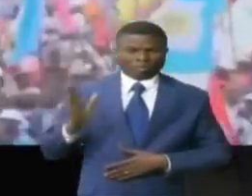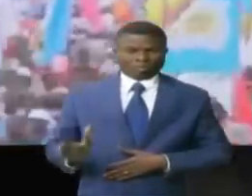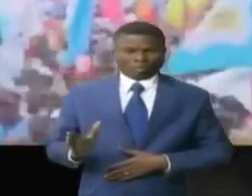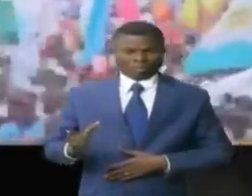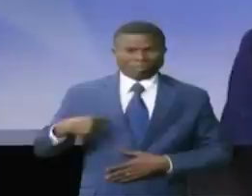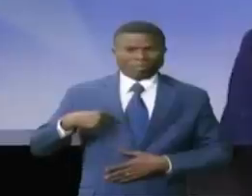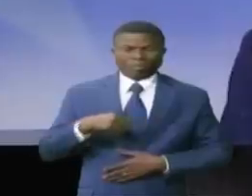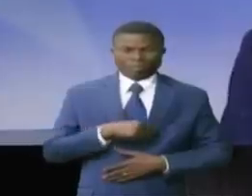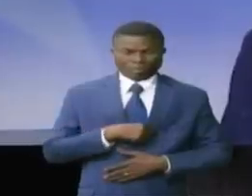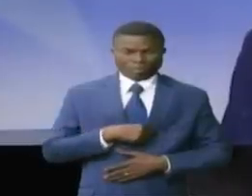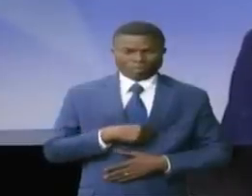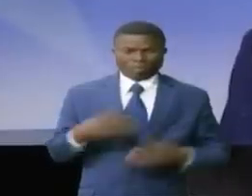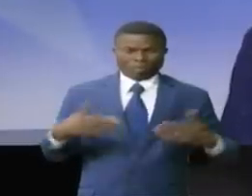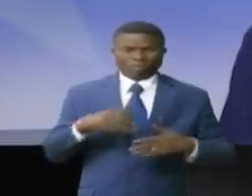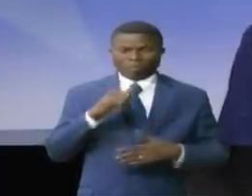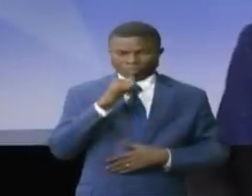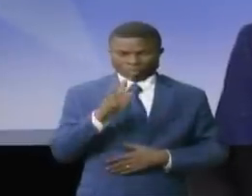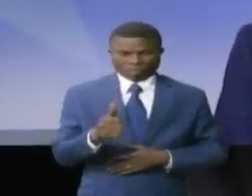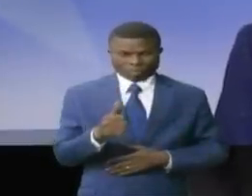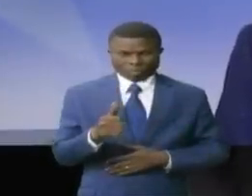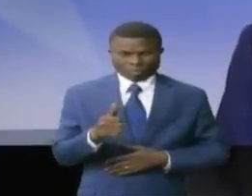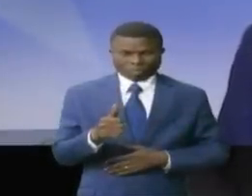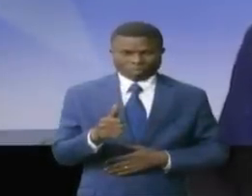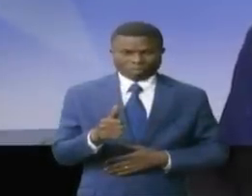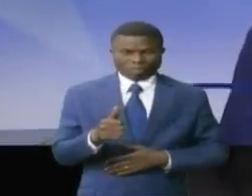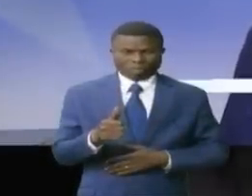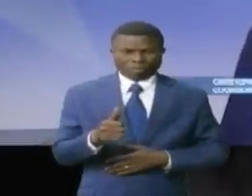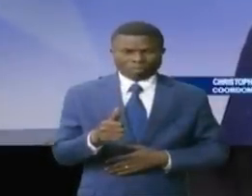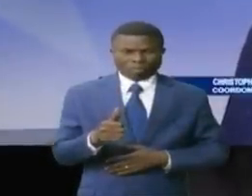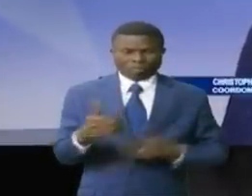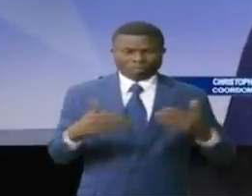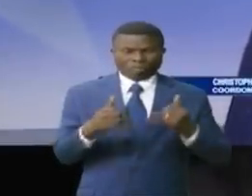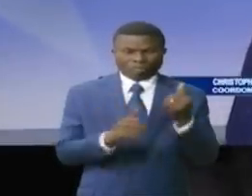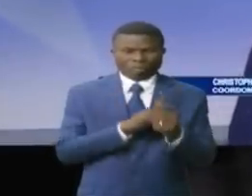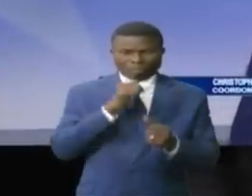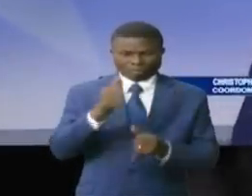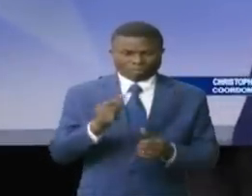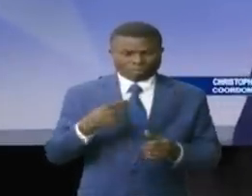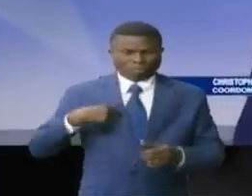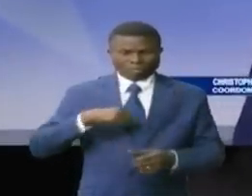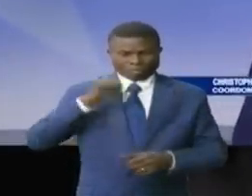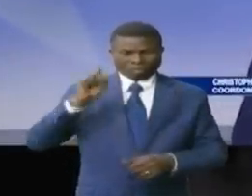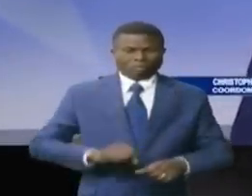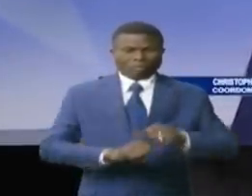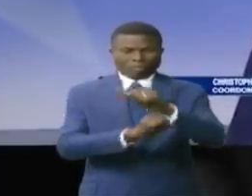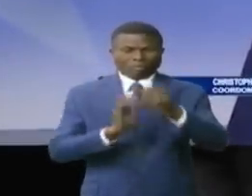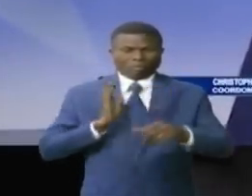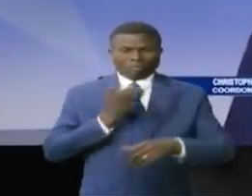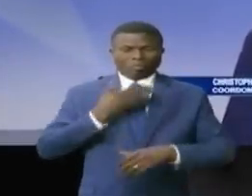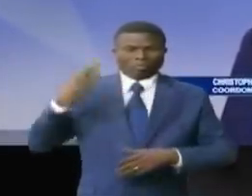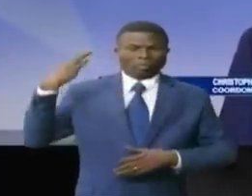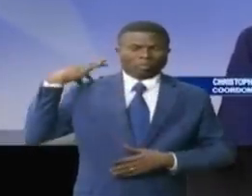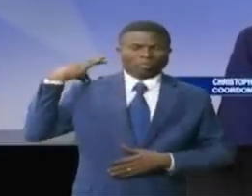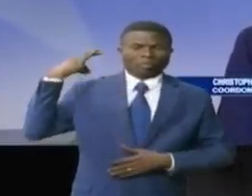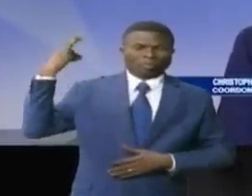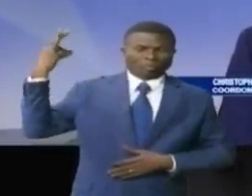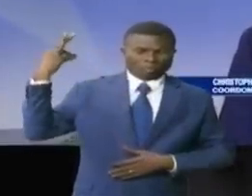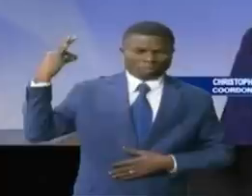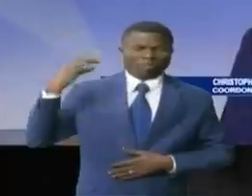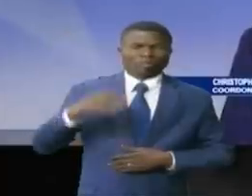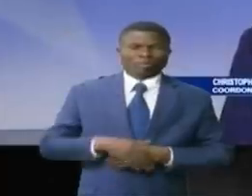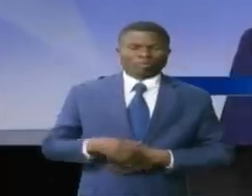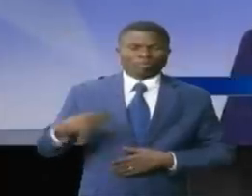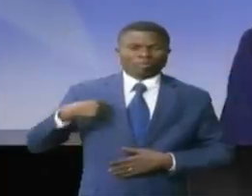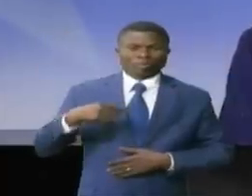n'avons peur de personnes. Nous allons soutenir notre candidat.